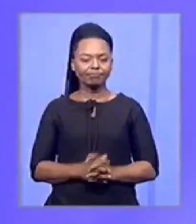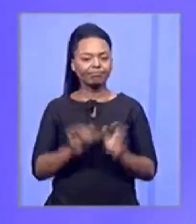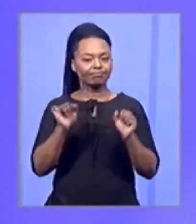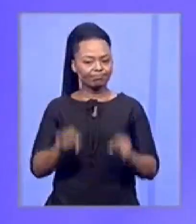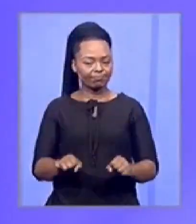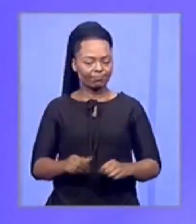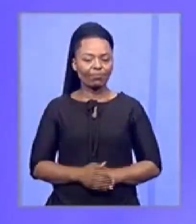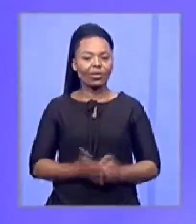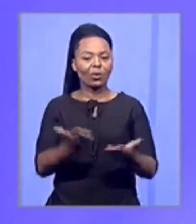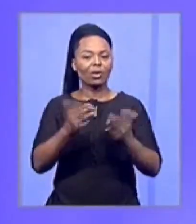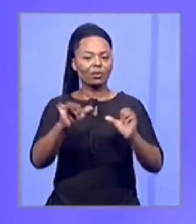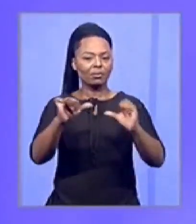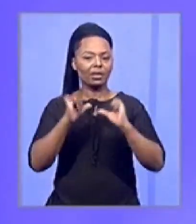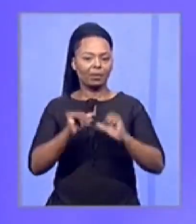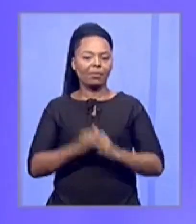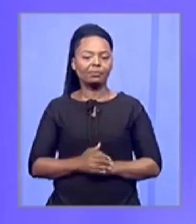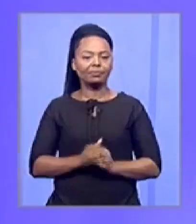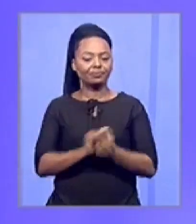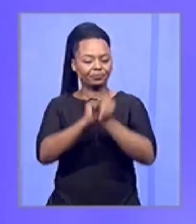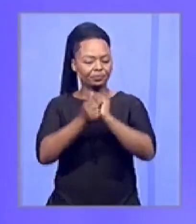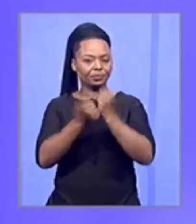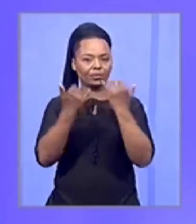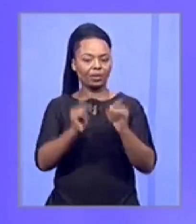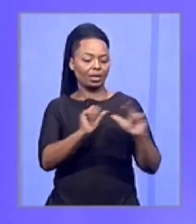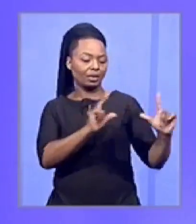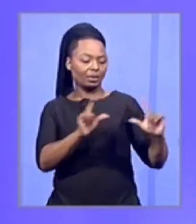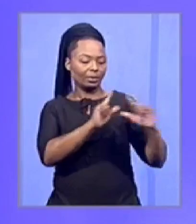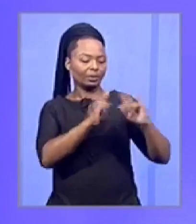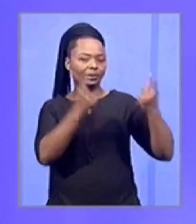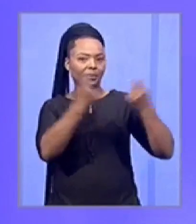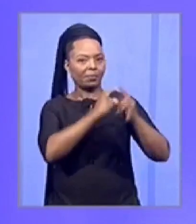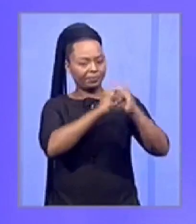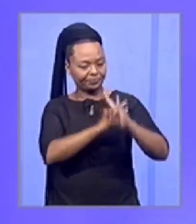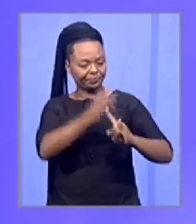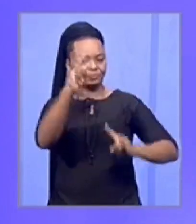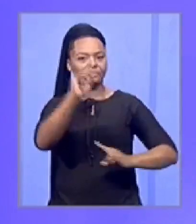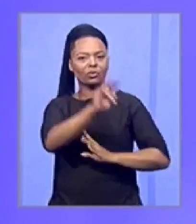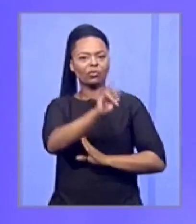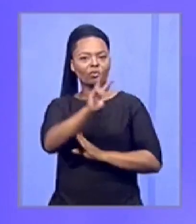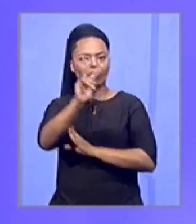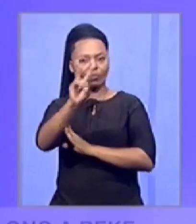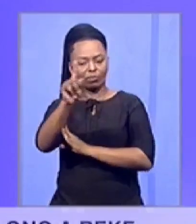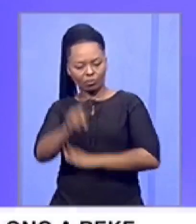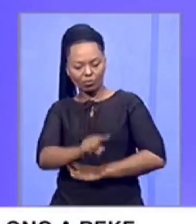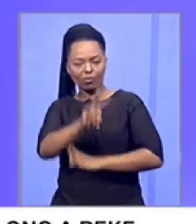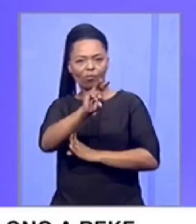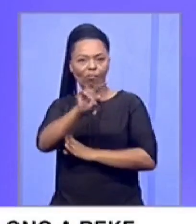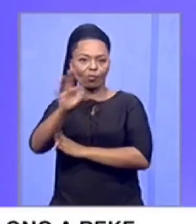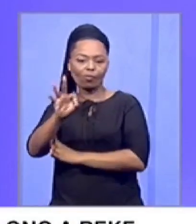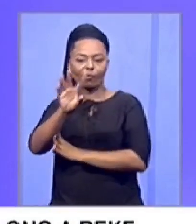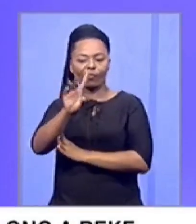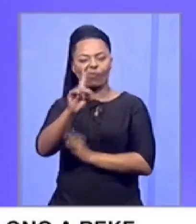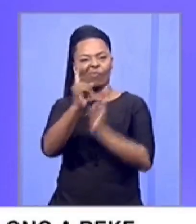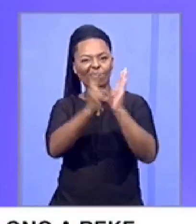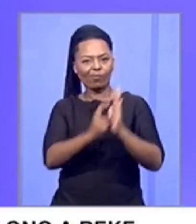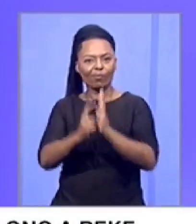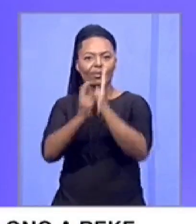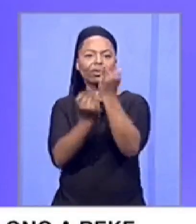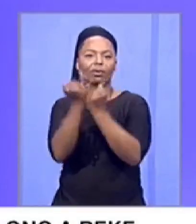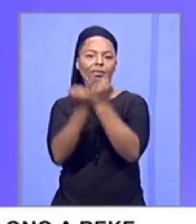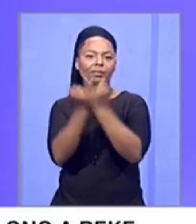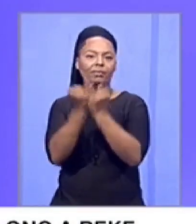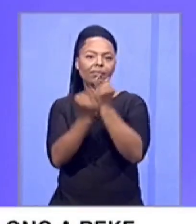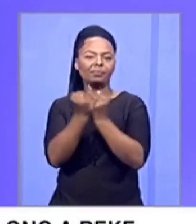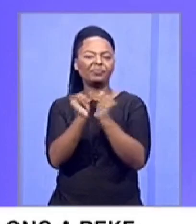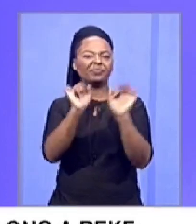Haro wa mwele mohi na nindela la dipapadi. Mamelodi Sundowns ki bompodi ba sehla sa 2022-2023 sa DSTV Premiership me e saletswe ke